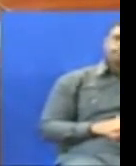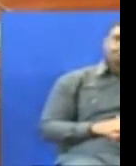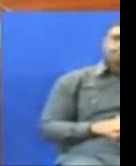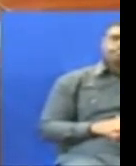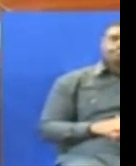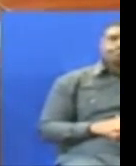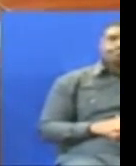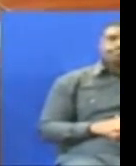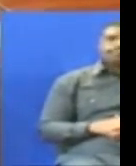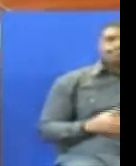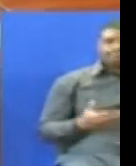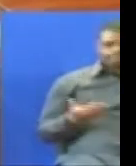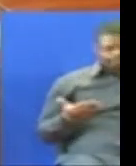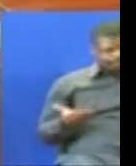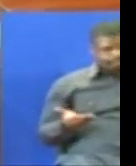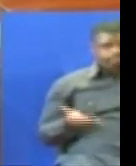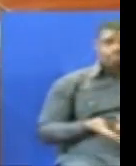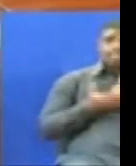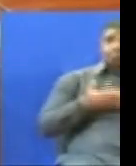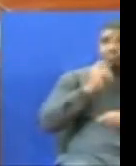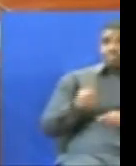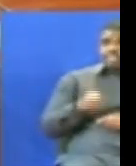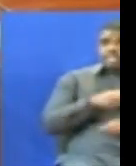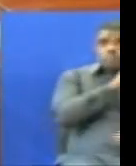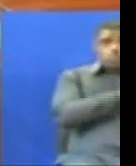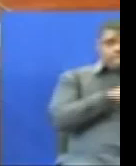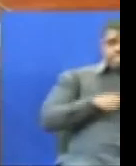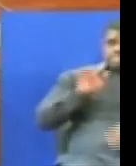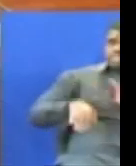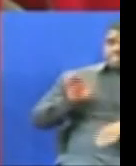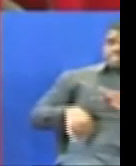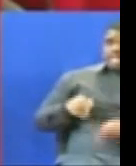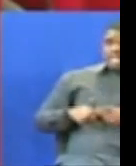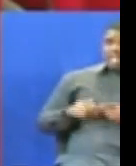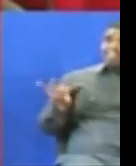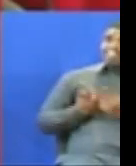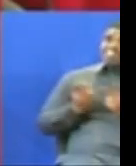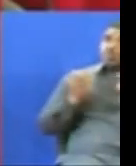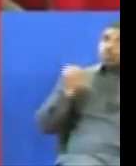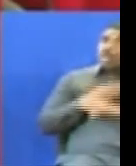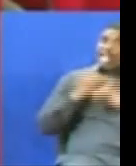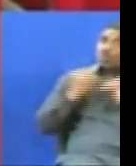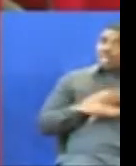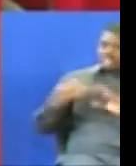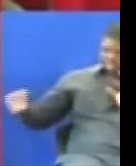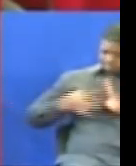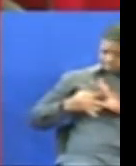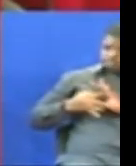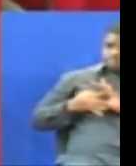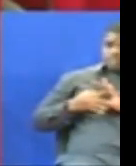Mheshimiwa Naibu Spika, wananchi wa mkoa wa Singida pia wana kilio cha kuunganishwa na mkoa wa Simiyu kupitia daraja la